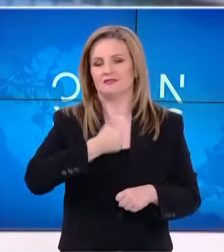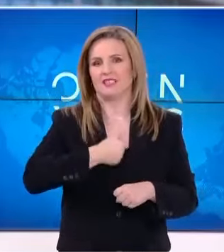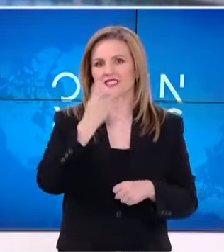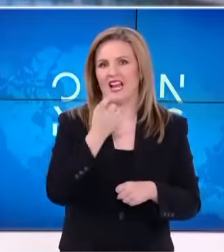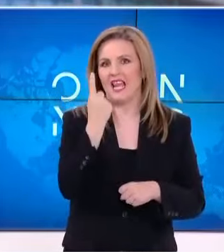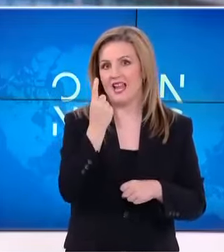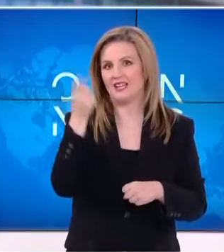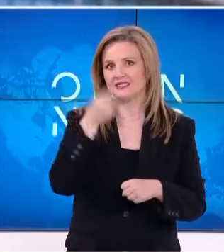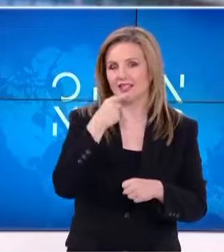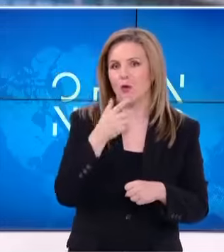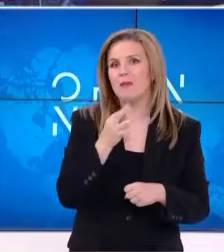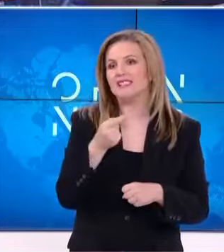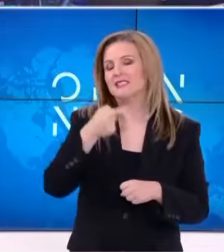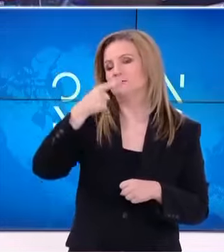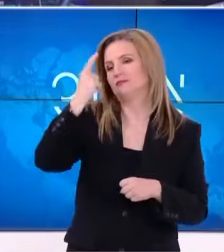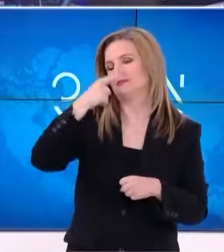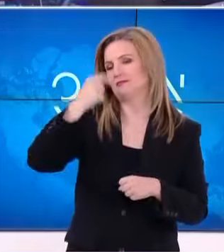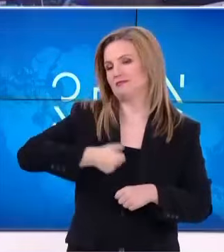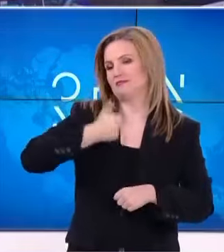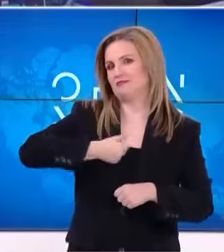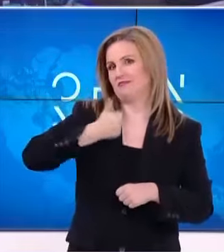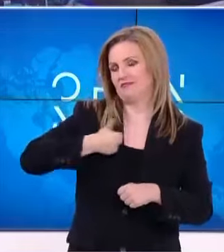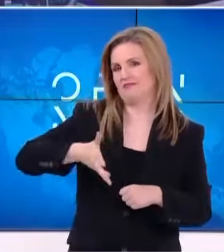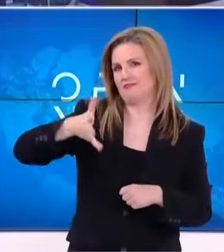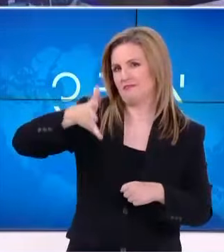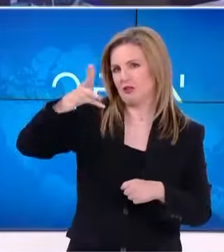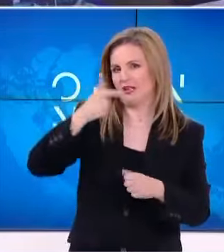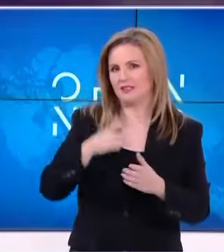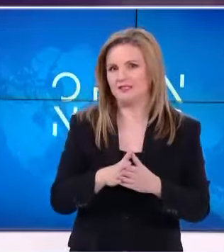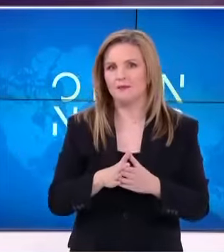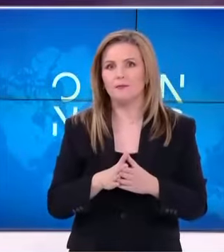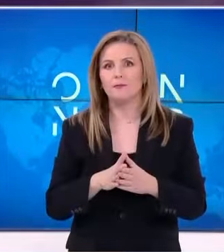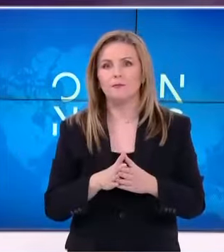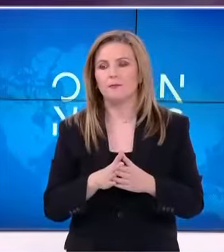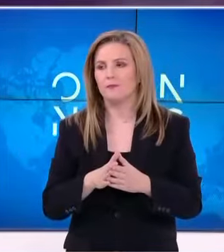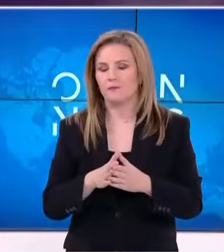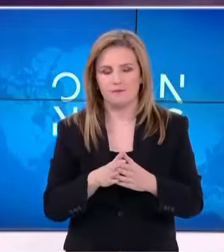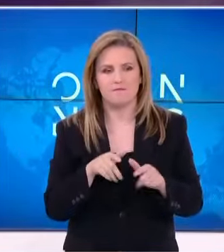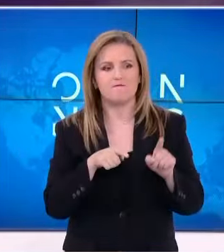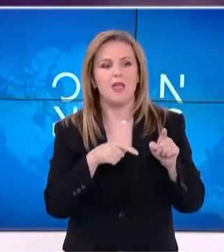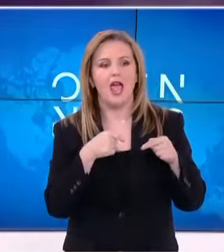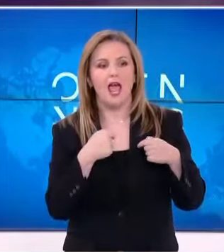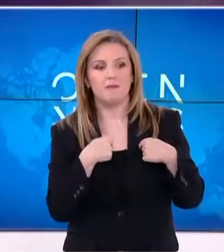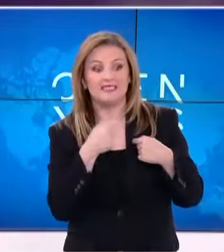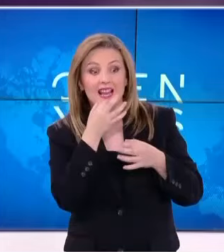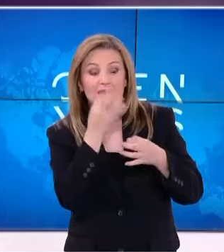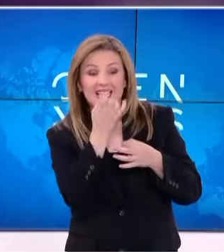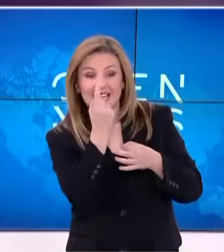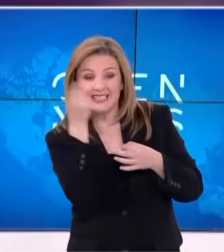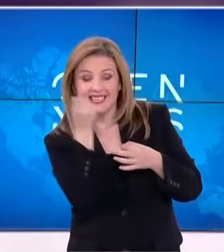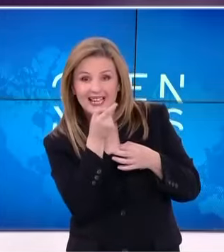είπατε εσείς πως έχει καβαλήσει το καλάμι λίγο υ πολύ το ίδιο πράγμα είναι εκείνη που μιλούμε για την αλαζονία του